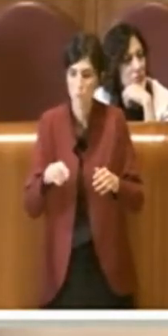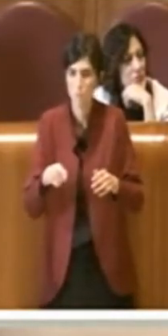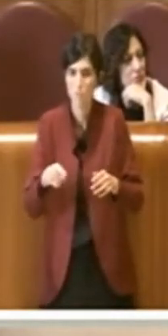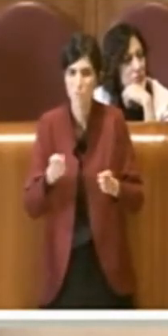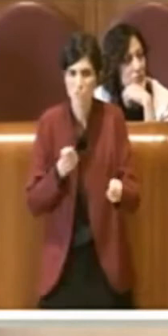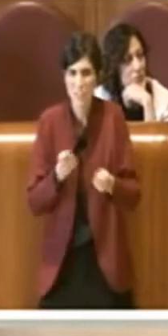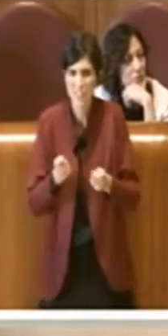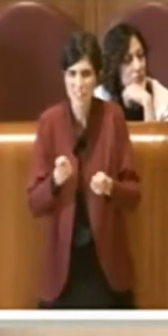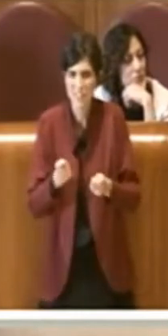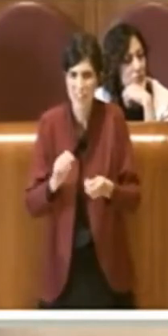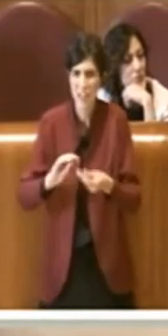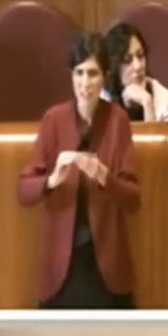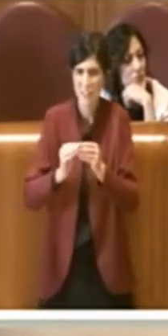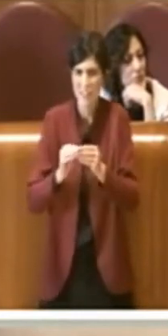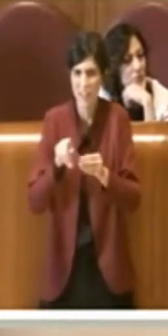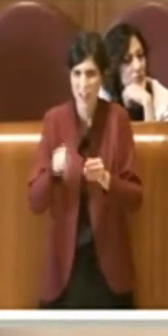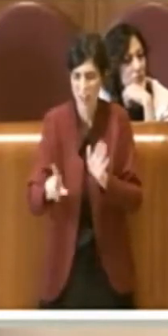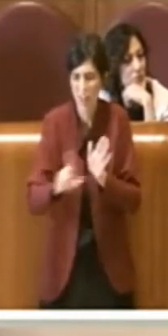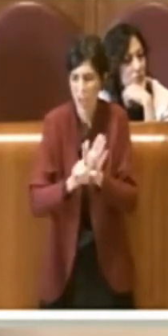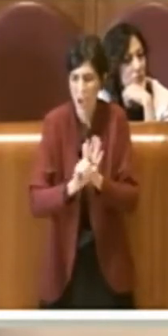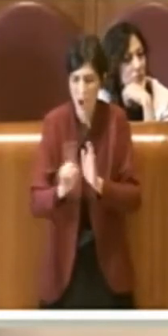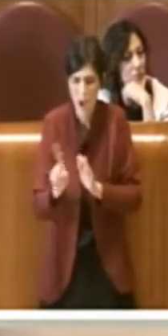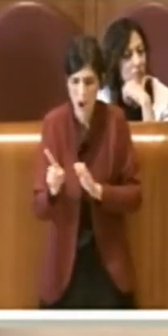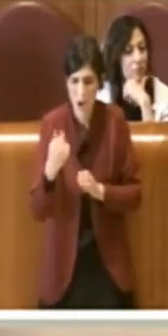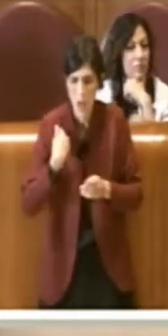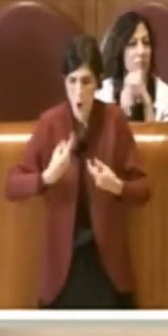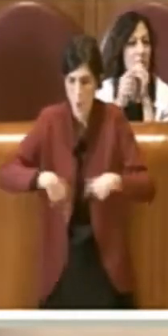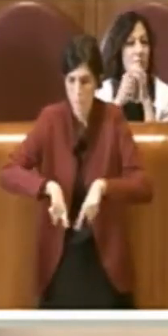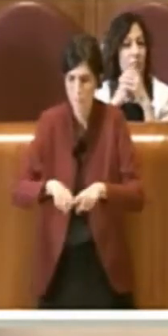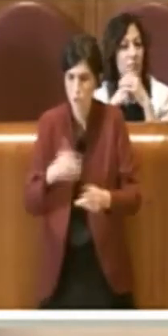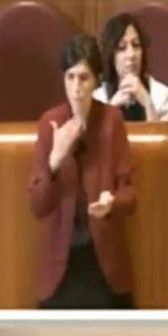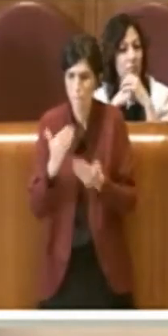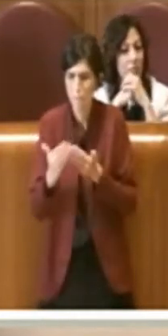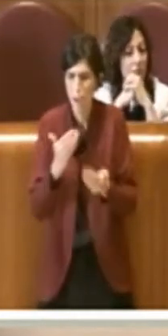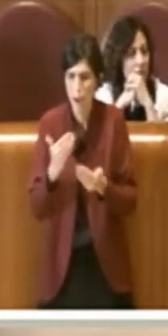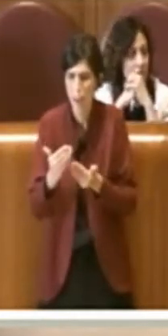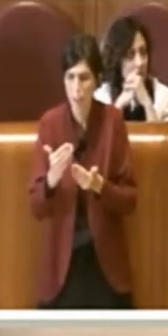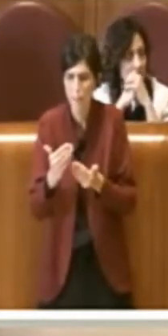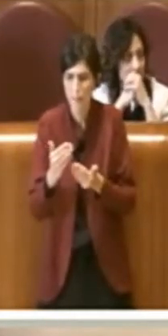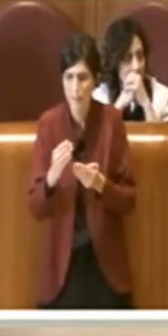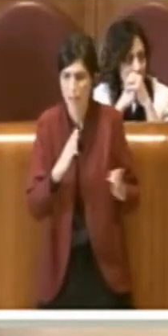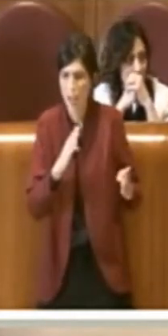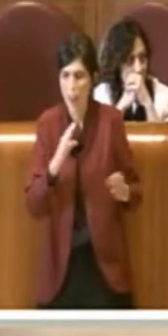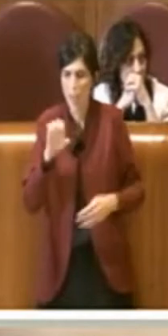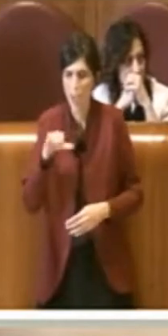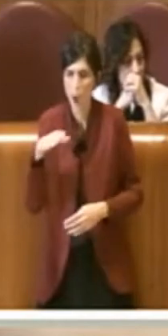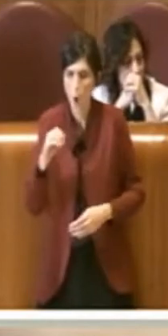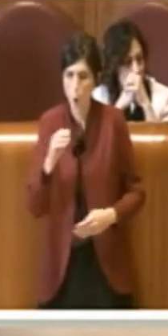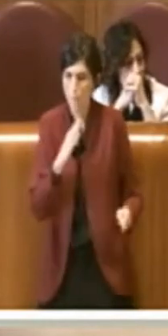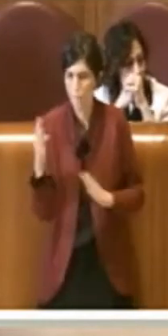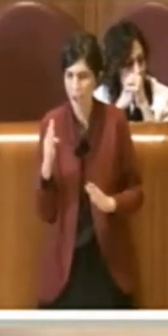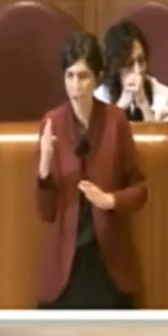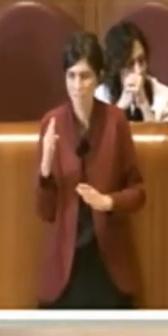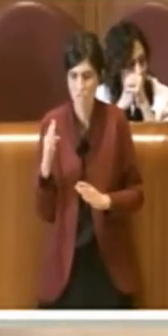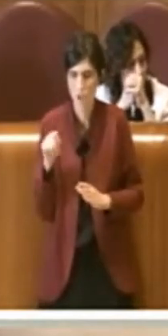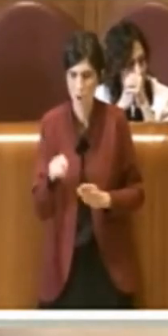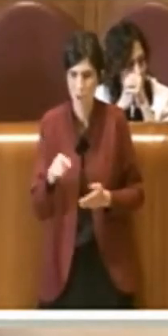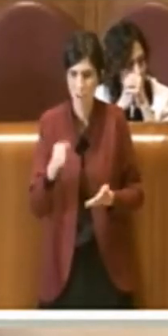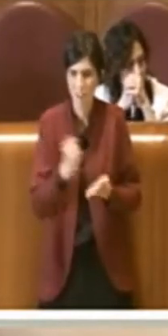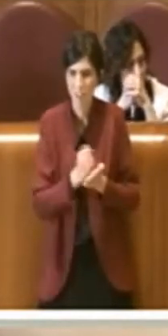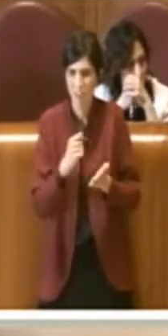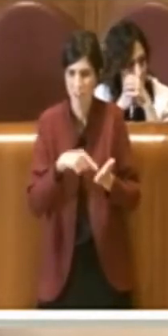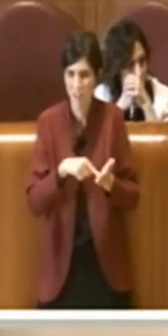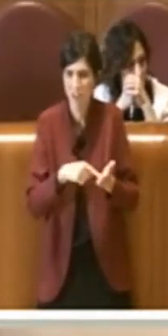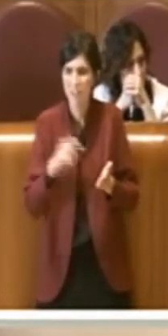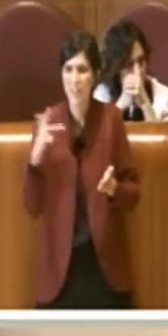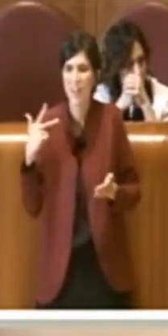c'è dietro questa gestione. La Commissione parlamentare sulle ecomafie ha certificato che negli ultimi